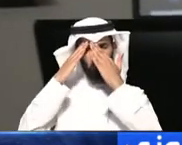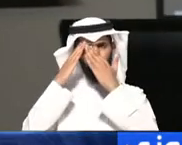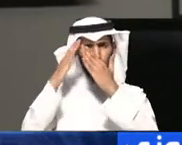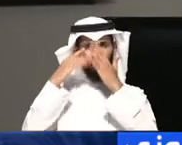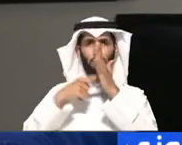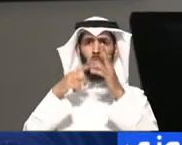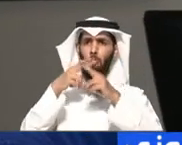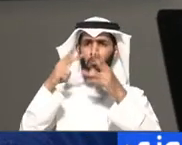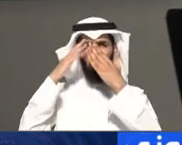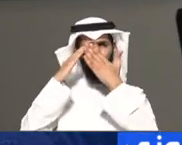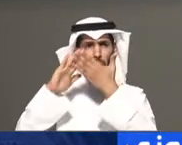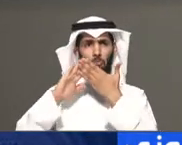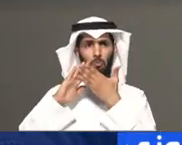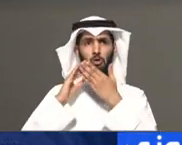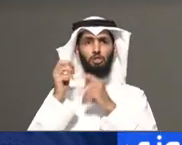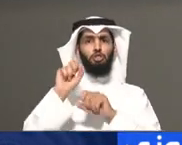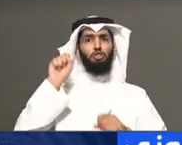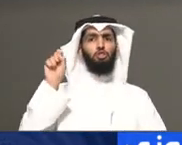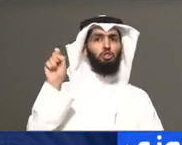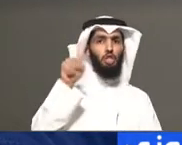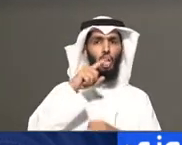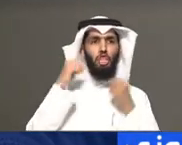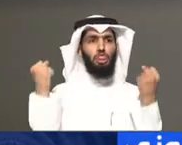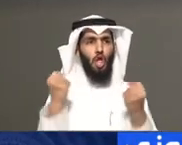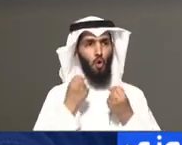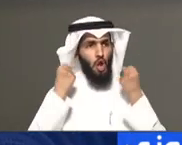وايد تقريبا مدة شهر كامل بس دورات.